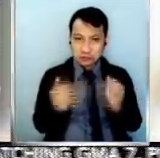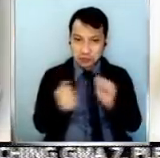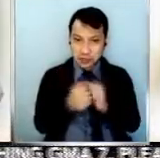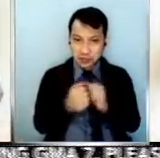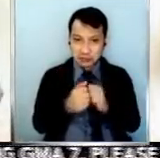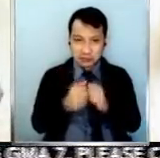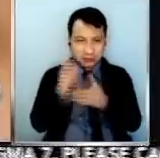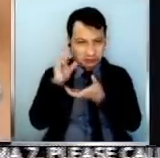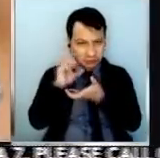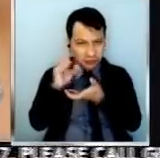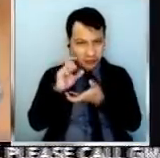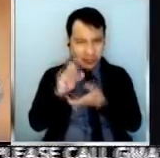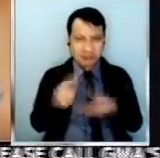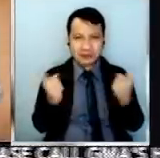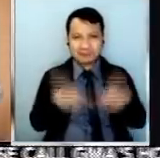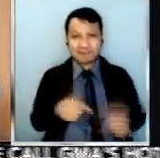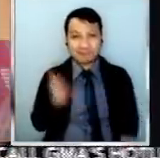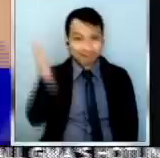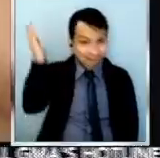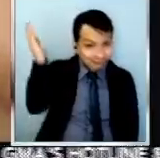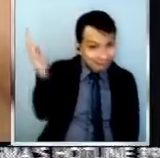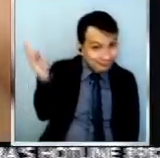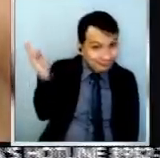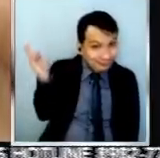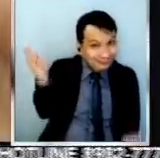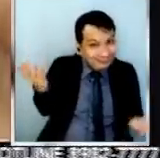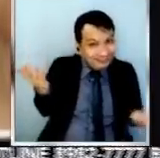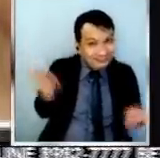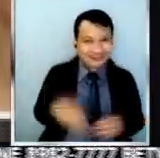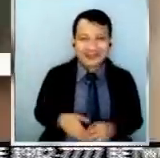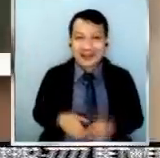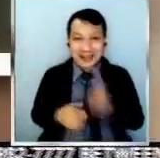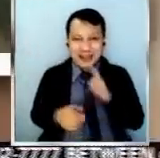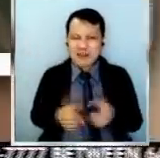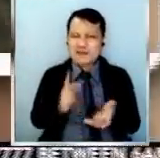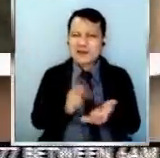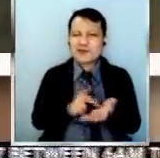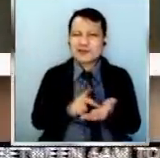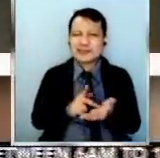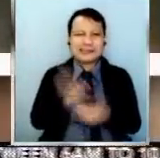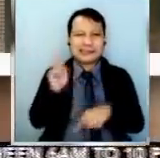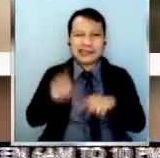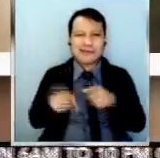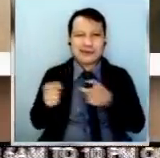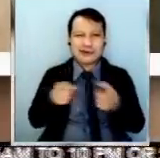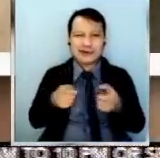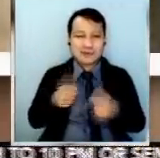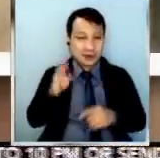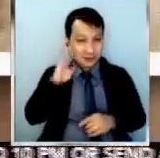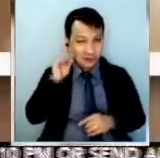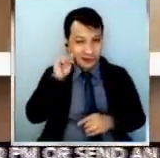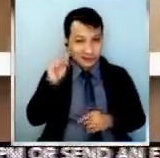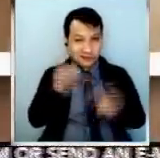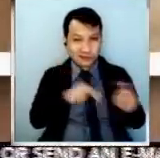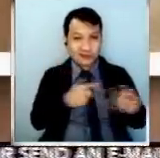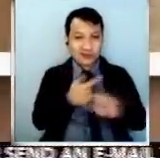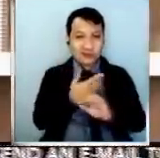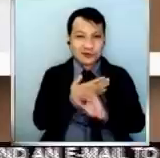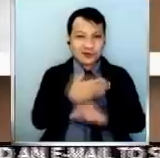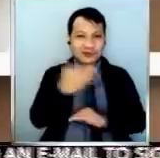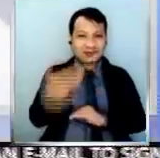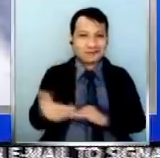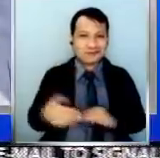ng resulta. Unstoppable nga lalo na sa kakulitan. Von Aquino nakatutok, 24 oras.